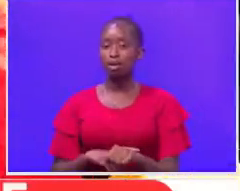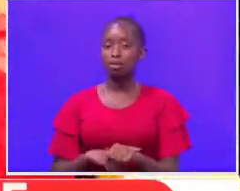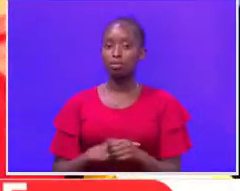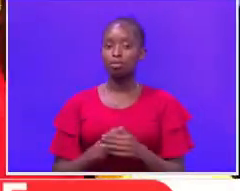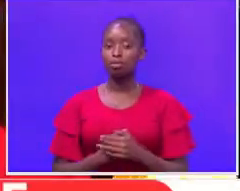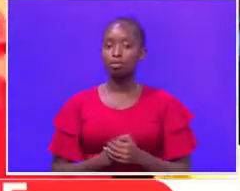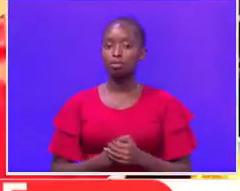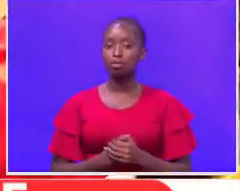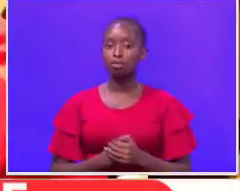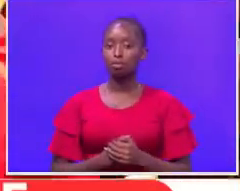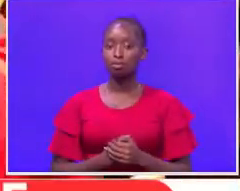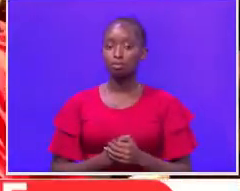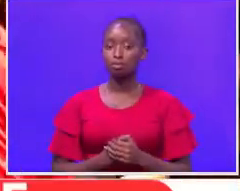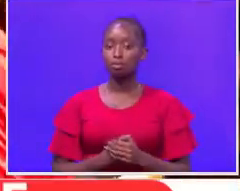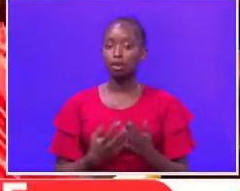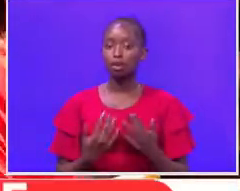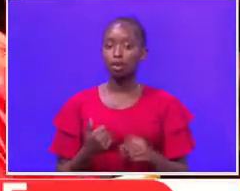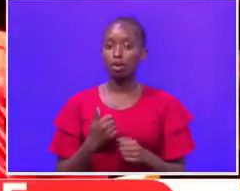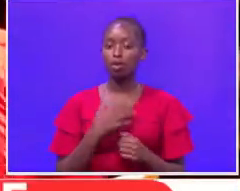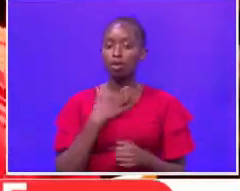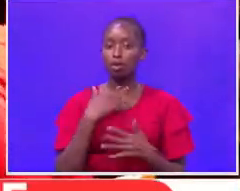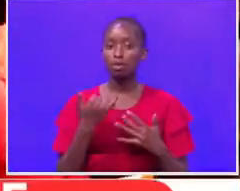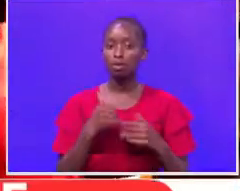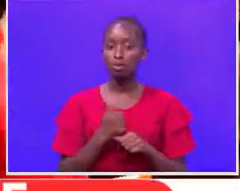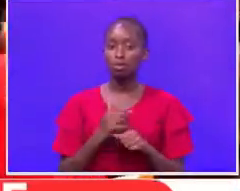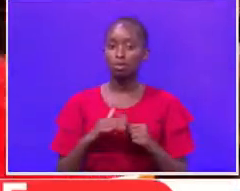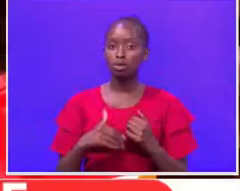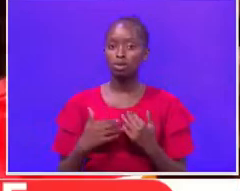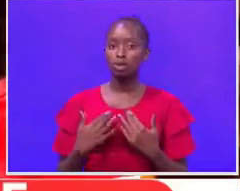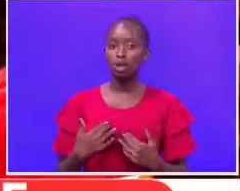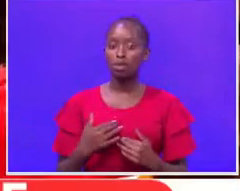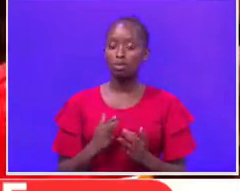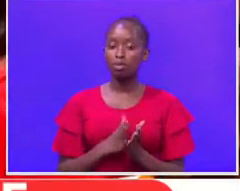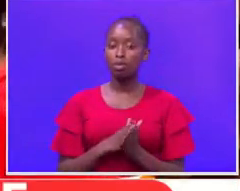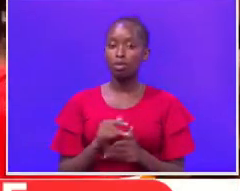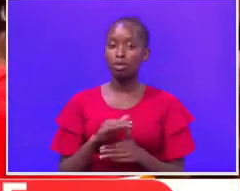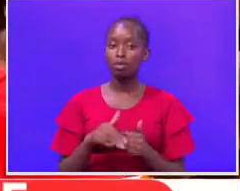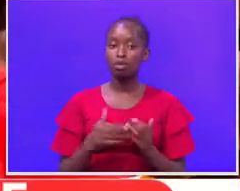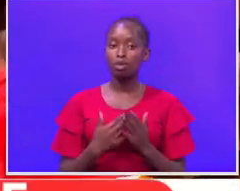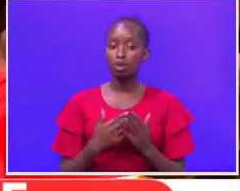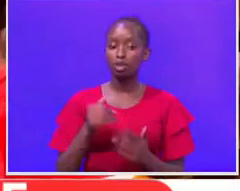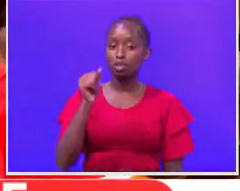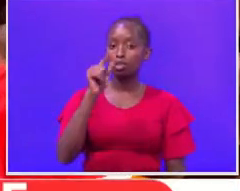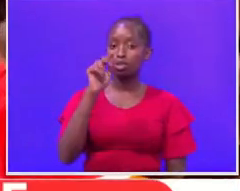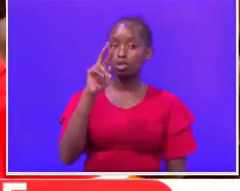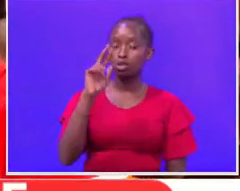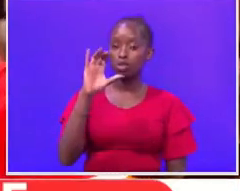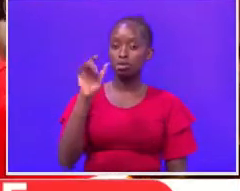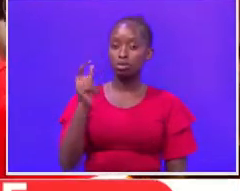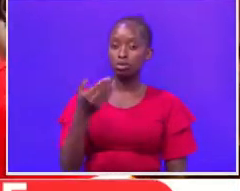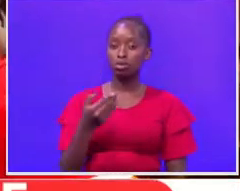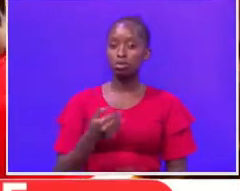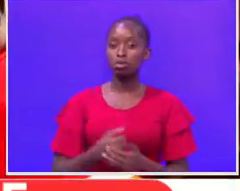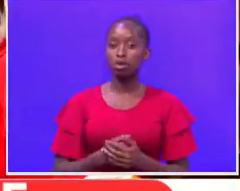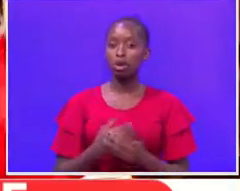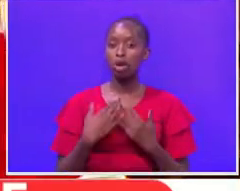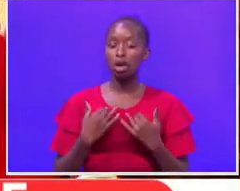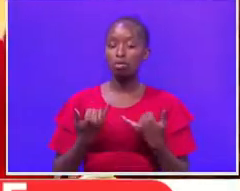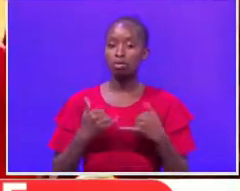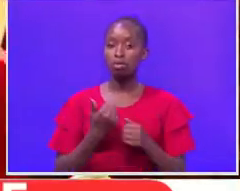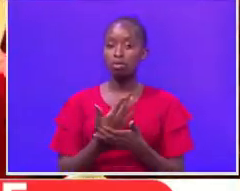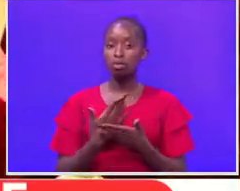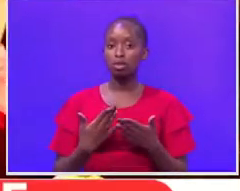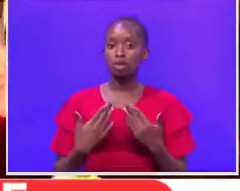zoezi. Mwezi unao kuja niko na mbio ngambo. Search Republic ambayo kwa European. Hiyo yenyewe inaitwa